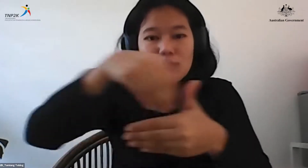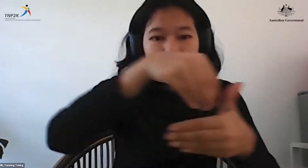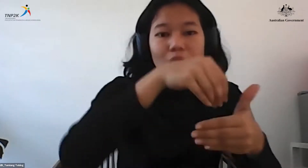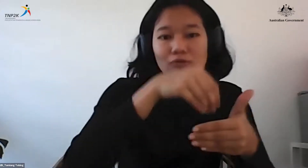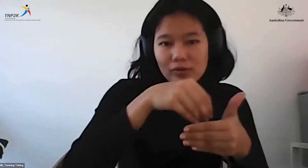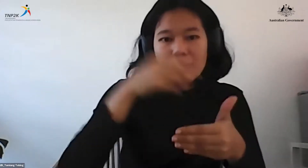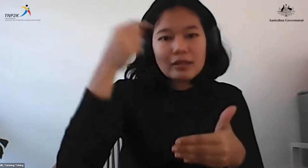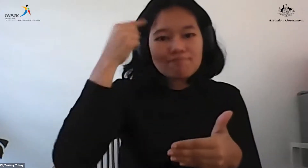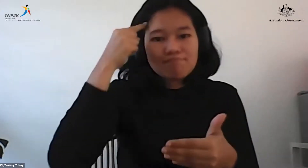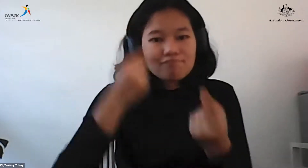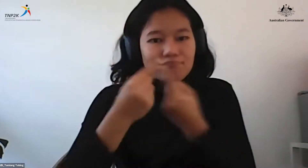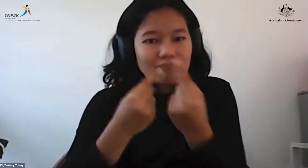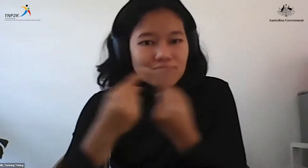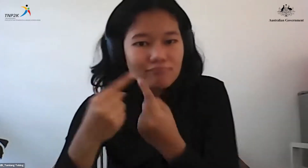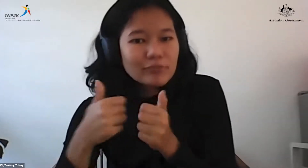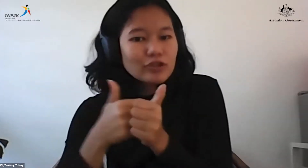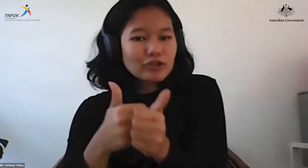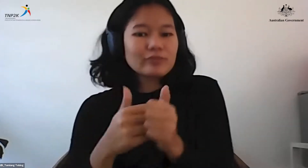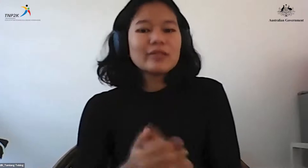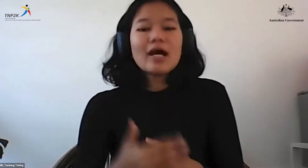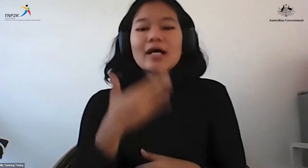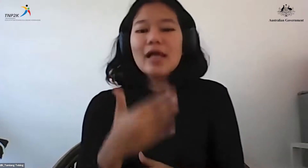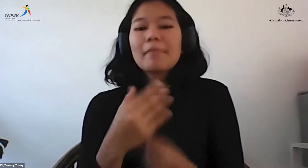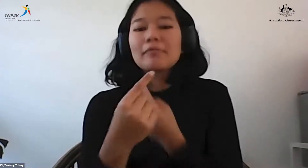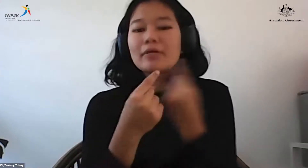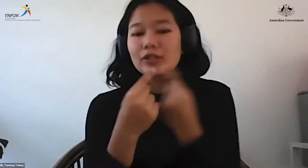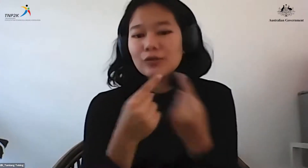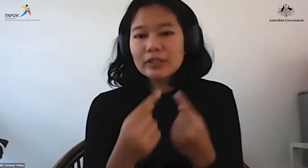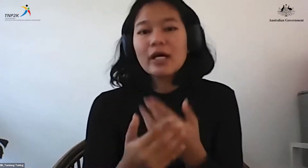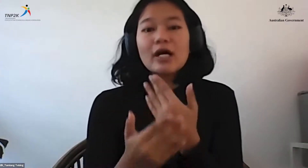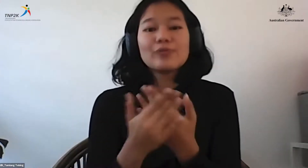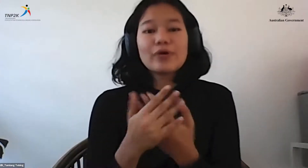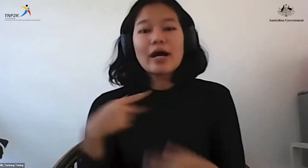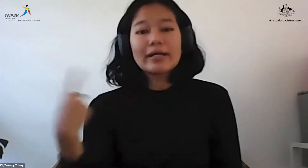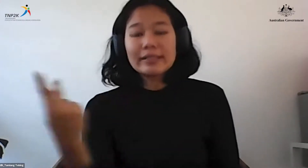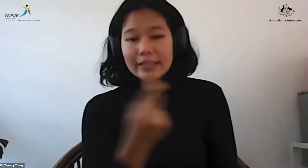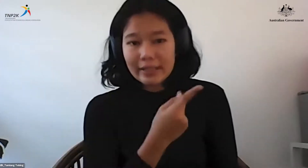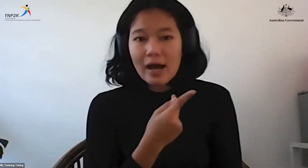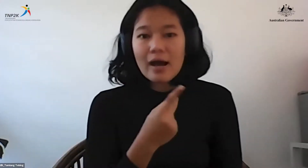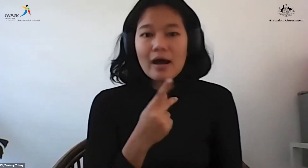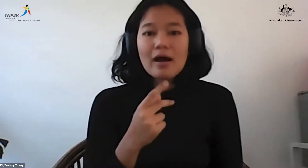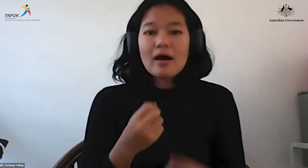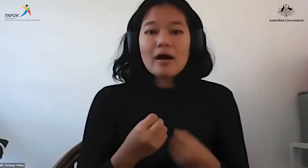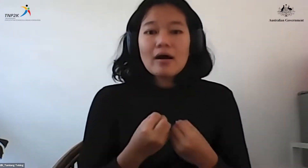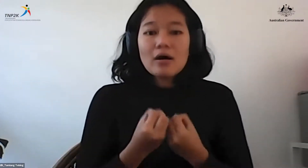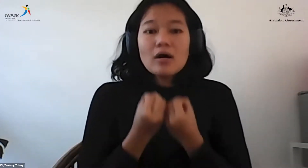pemikiran dan lain sebagainya. Dan selamat berdiskusi. Semoga kita memberikan atau